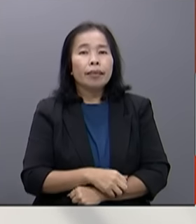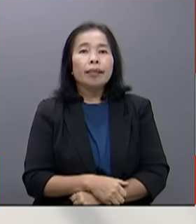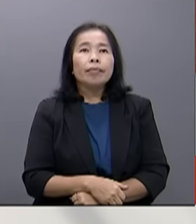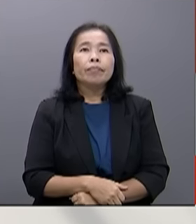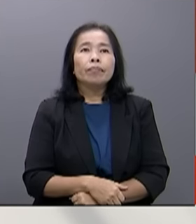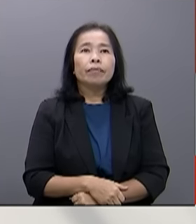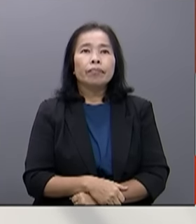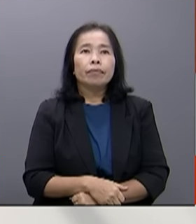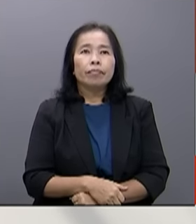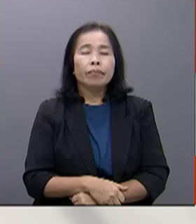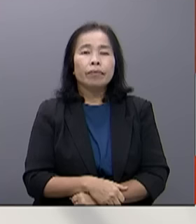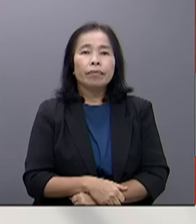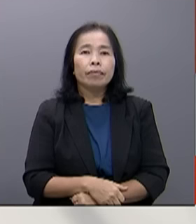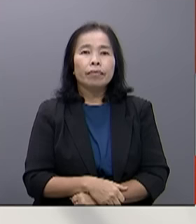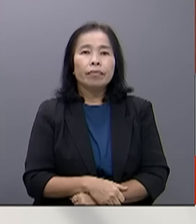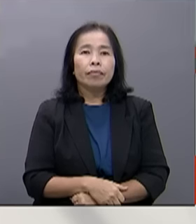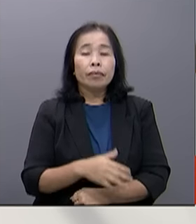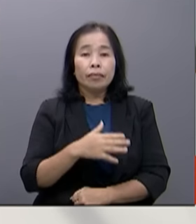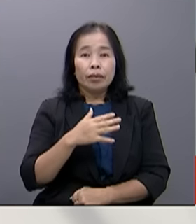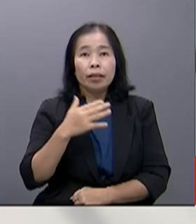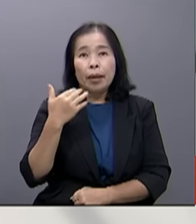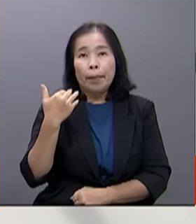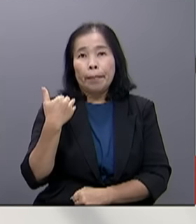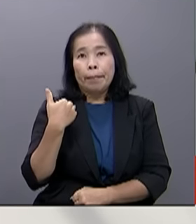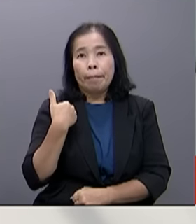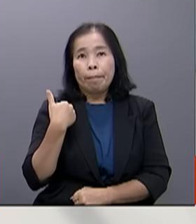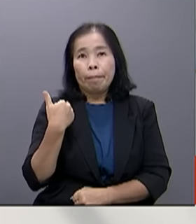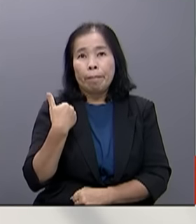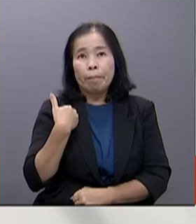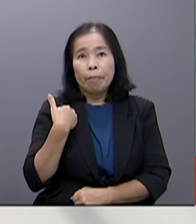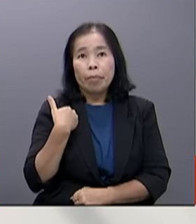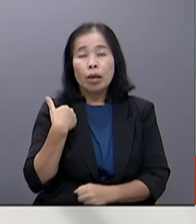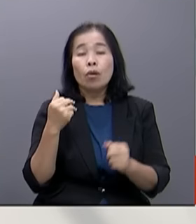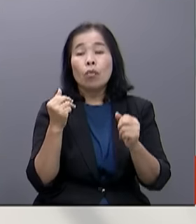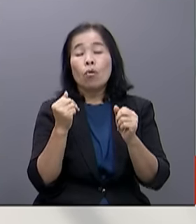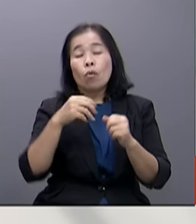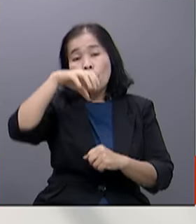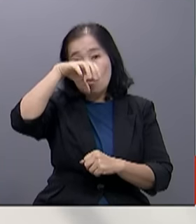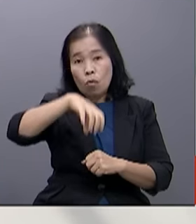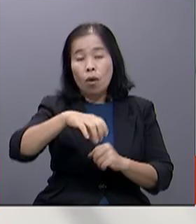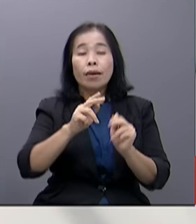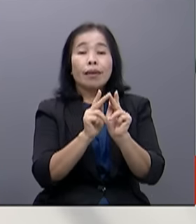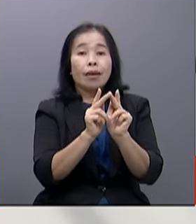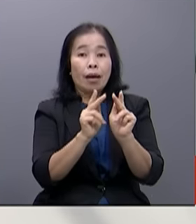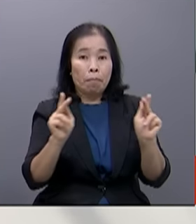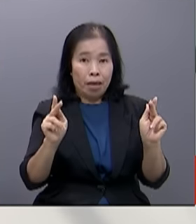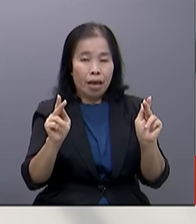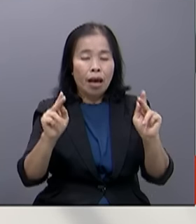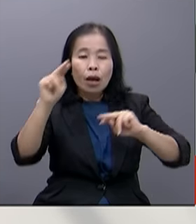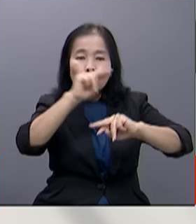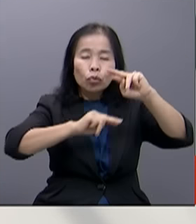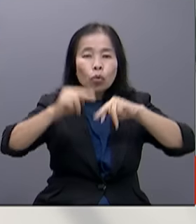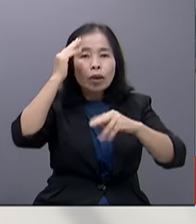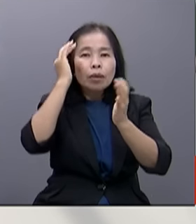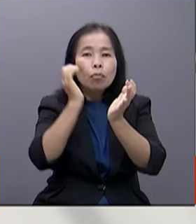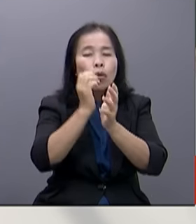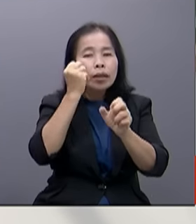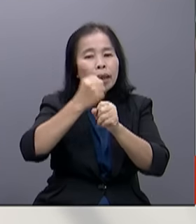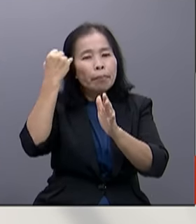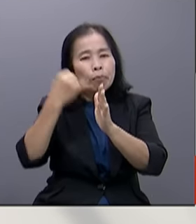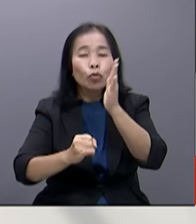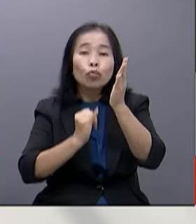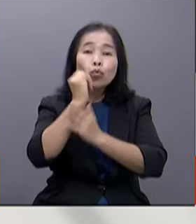ผมเรียนอย่างนี้นะครับกพค.ตร.เนี่ยก็เหมือนกับเป็นองค์กรอิสระนะครับไม่ได้อยู่ภายใต้บังคับบัญชาของสำนักงานตำรวจแห่